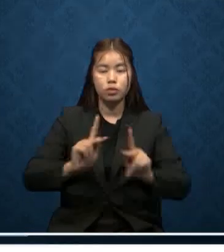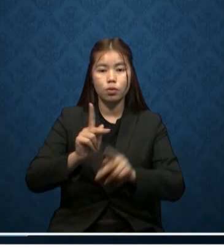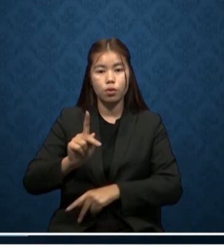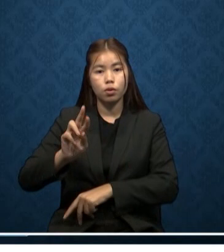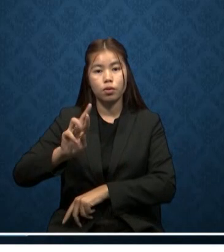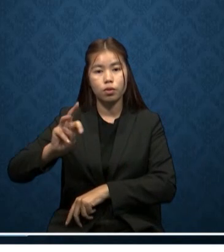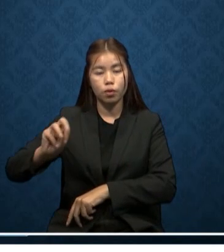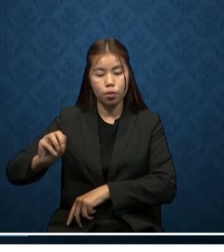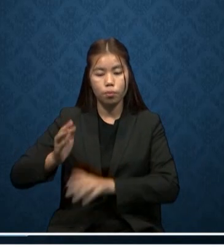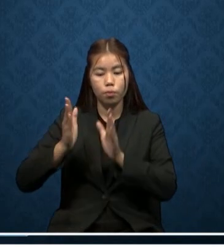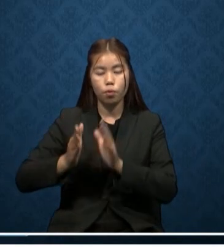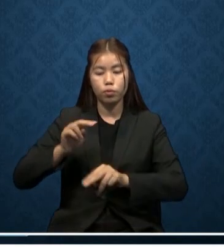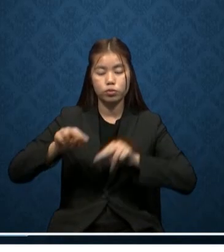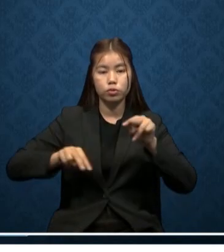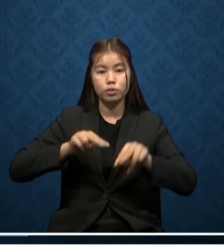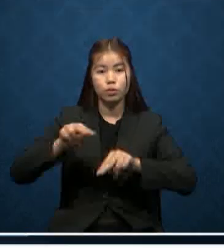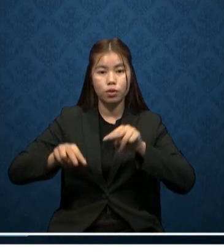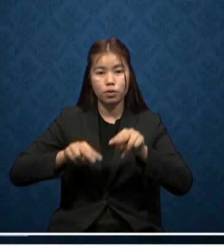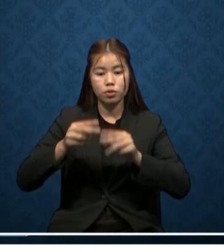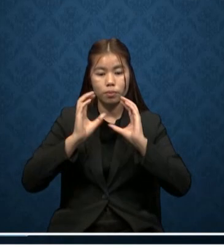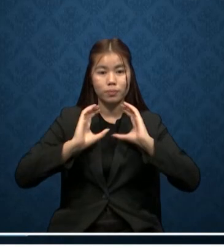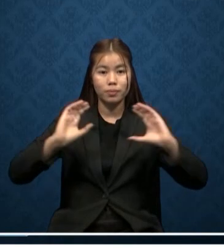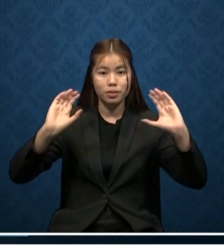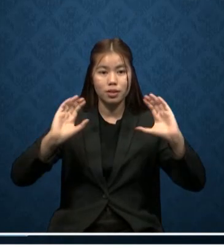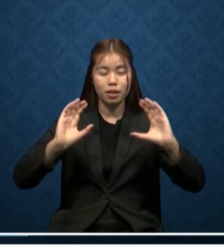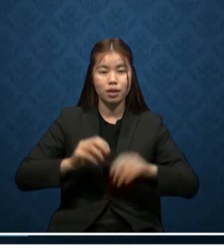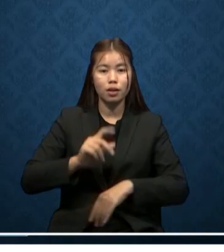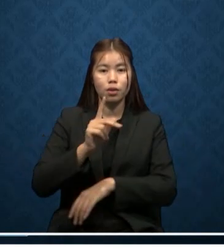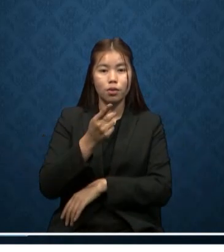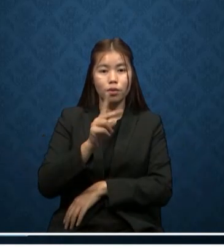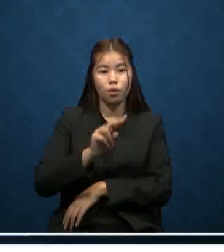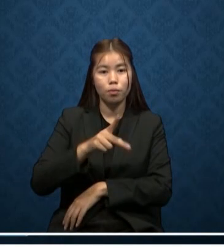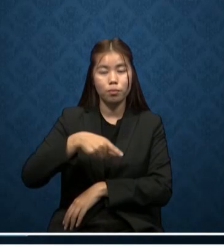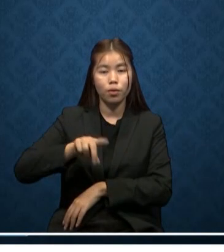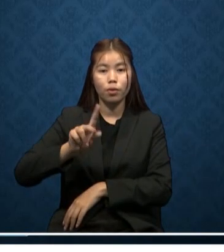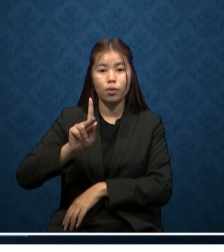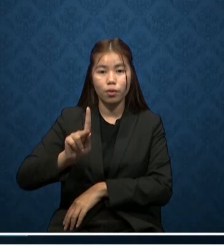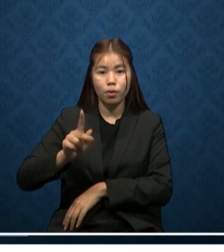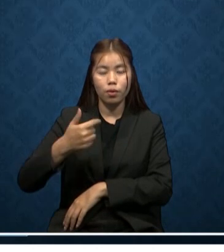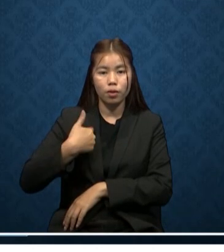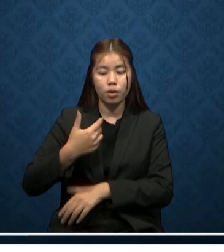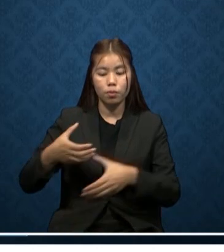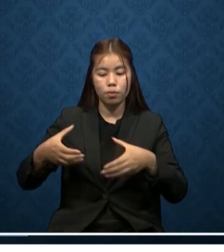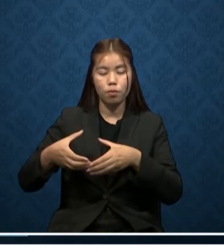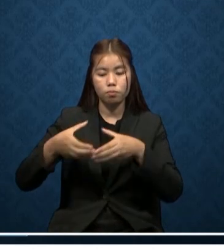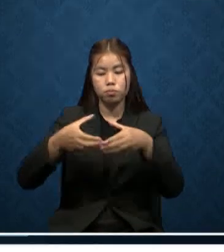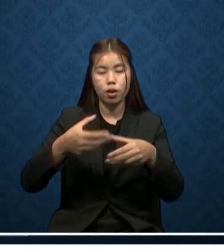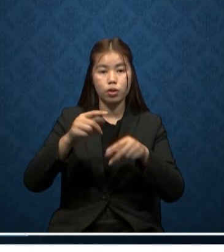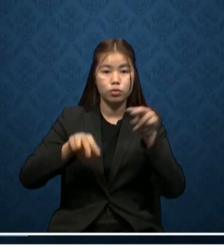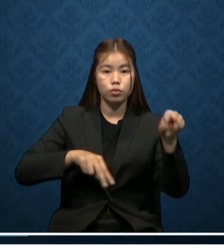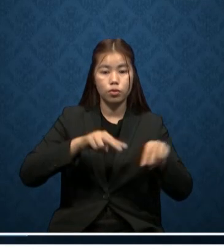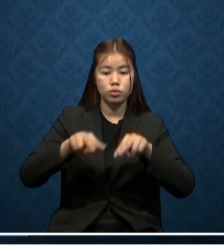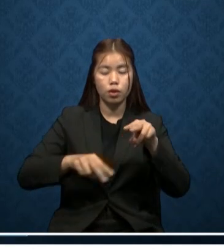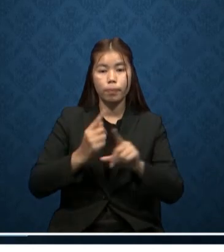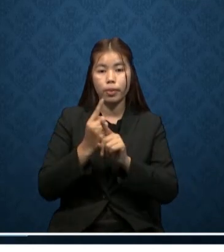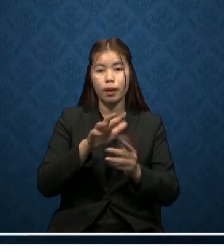ตรวจสอบการประเมินผลภาคราชการหรือคตปโดยใช้ข้อมูลจากการรายงานและสมุดผลการดำเนินการของยุทศาสตร์